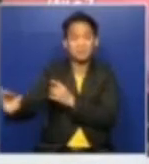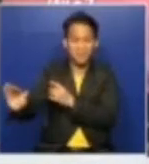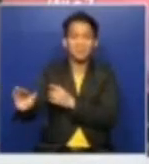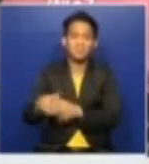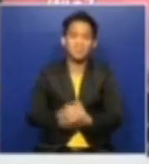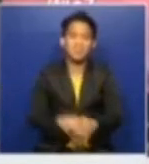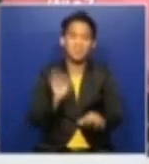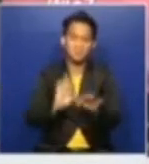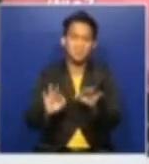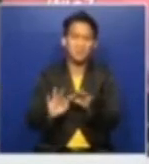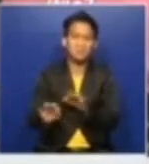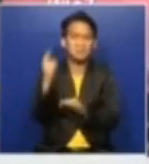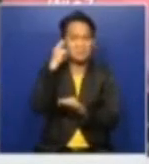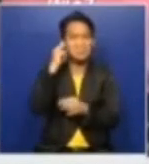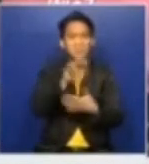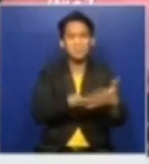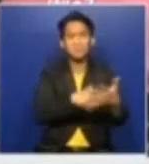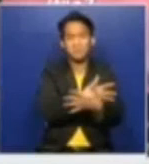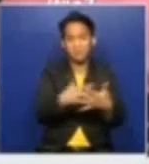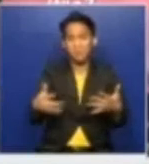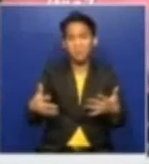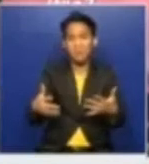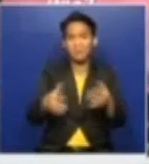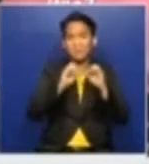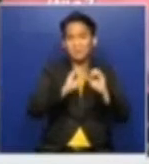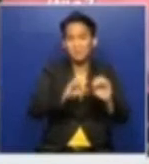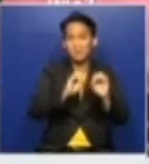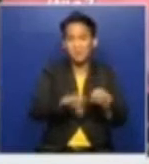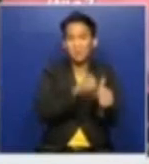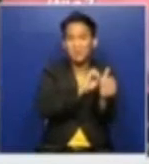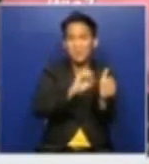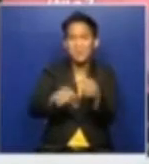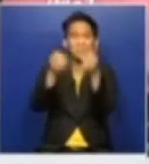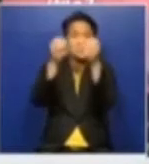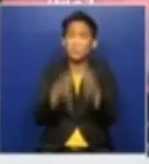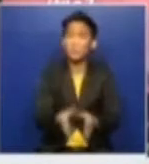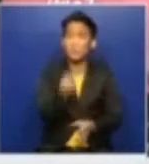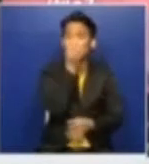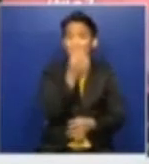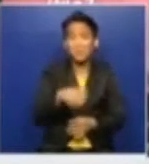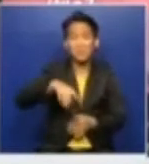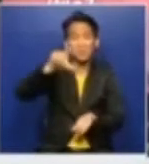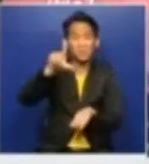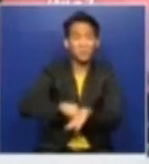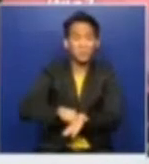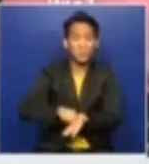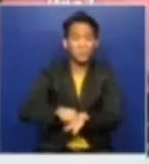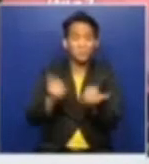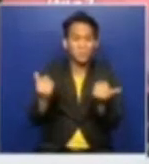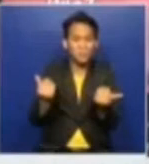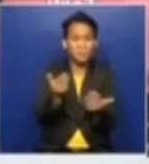นก็ต้องมีการช่วยกันวางแผนการที่จะได้เงินดอกเบี้ยต่ำเนี่ยขณะนี้เนี่ยดอกเบี้ยเงินฝ